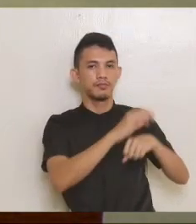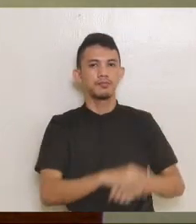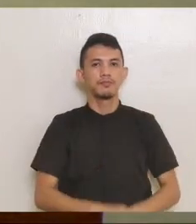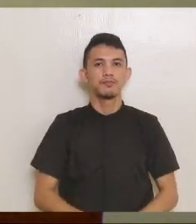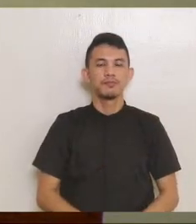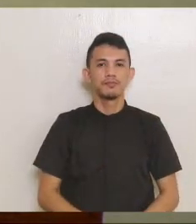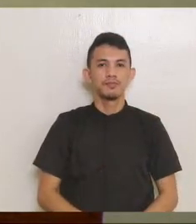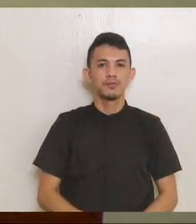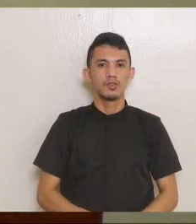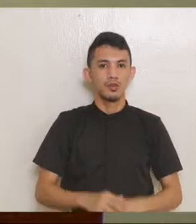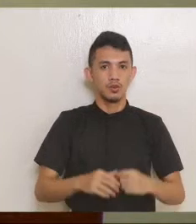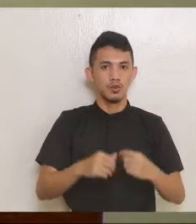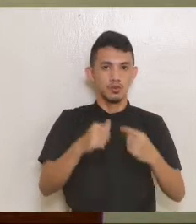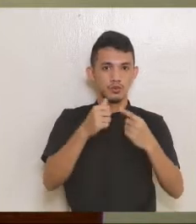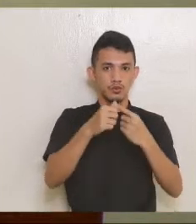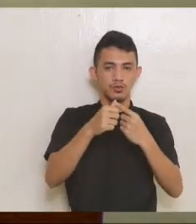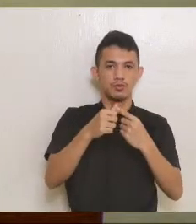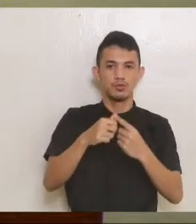nanimba sila sa Katoliko.